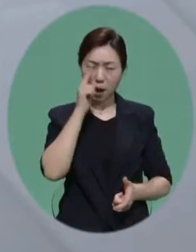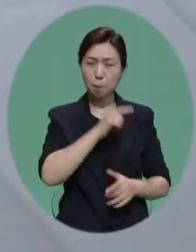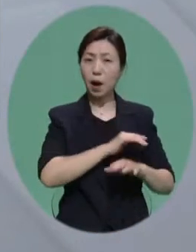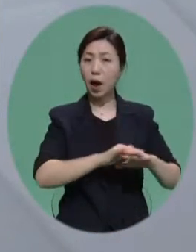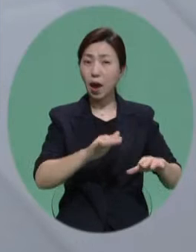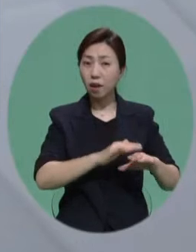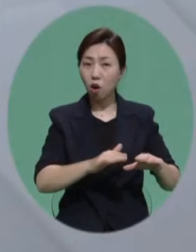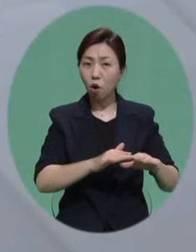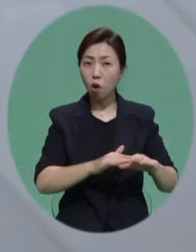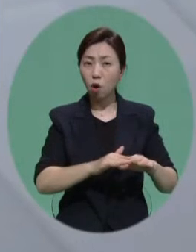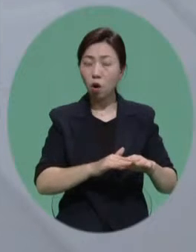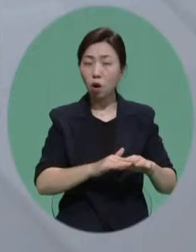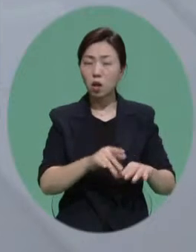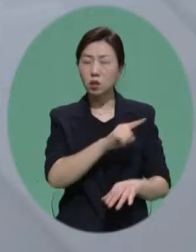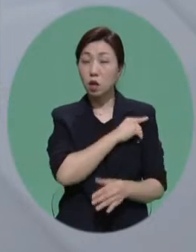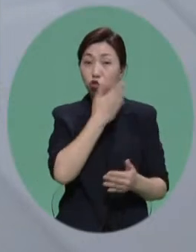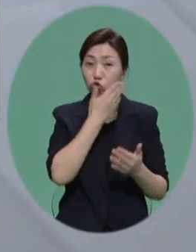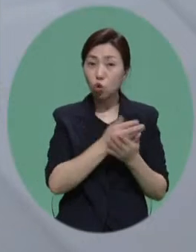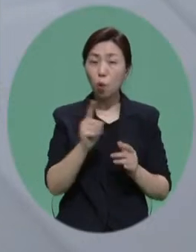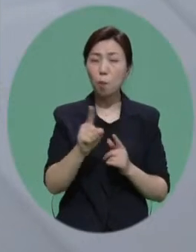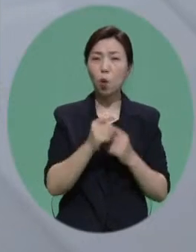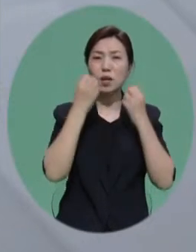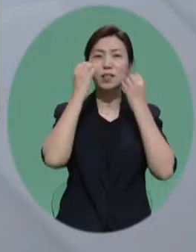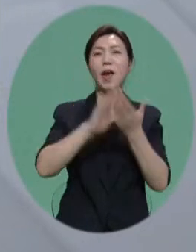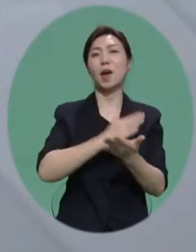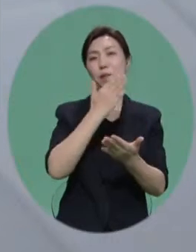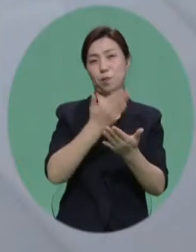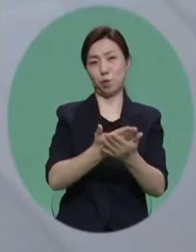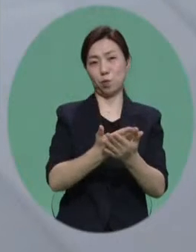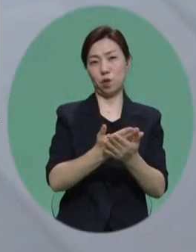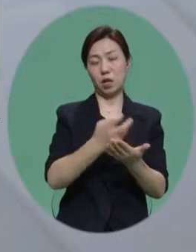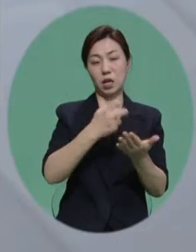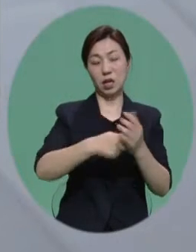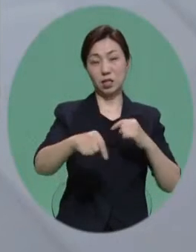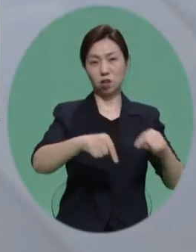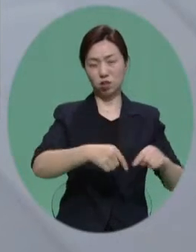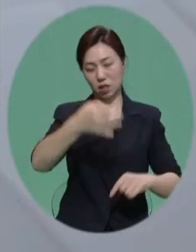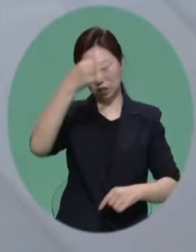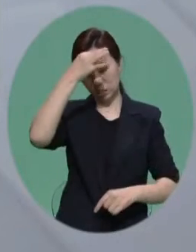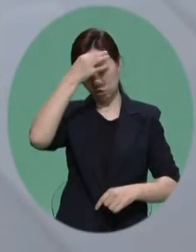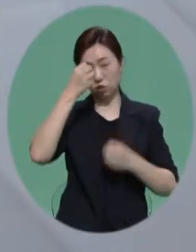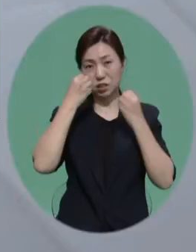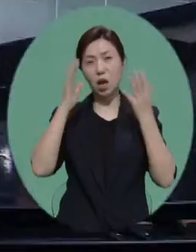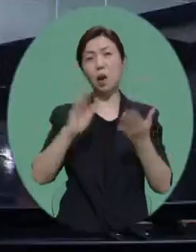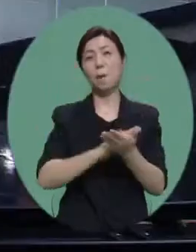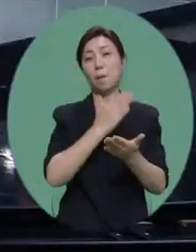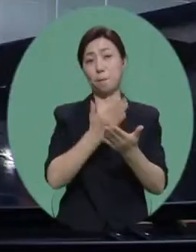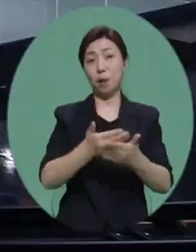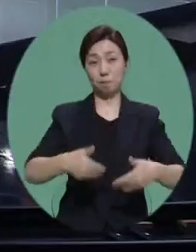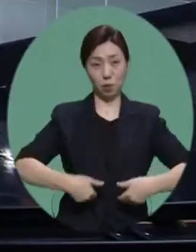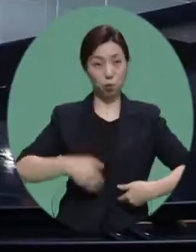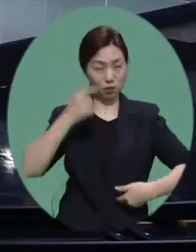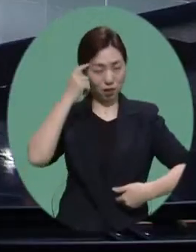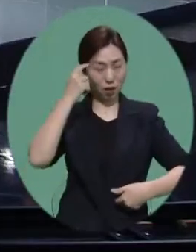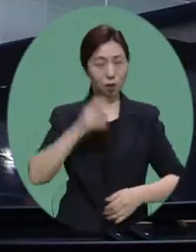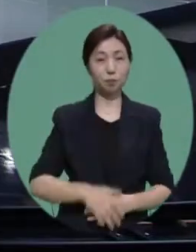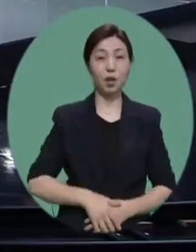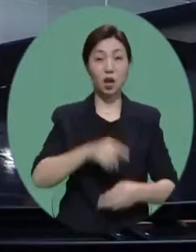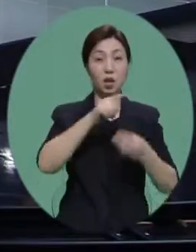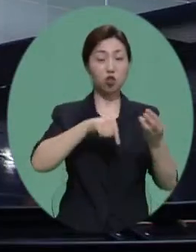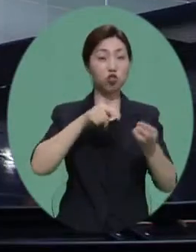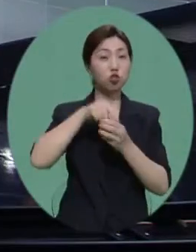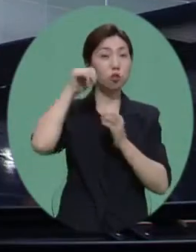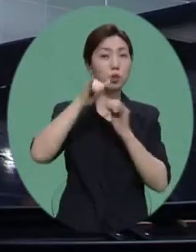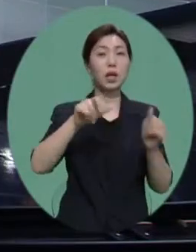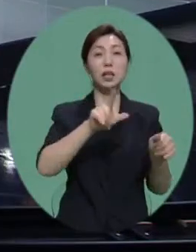혁신 아니겠습니까 제도와 기술의 혁신 문제 아니겠습니까 예 교서 겨루고 바로 지금 더 사용 하셨고 여기에서